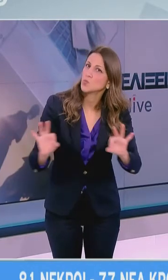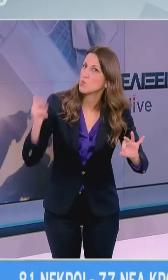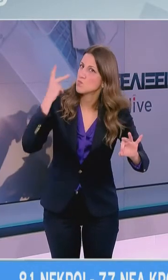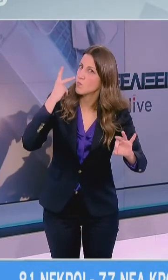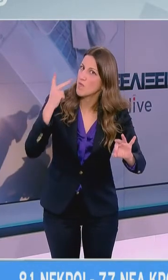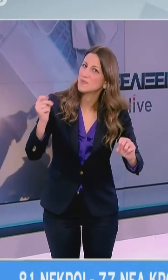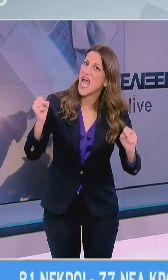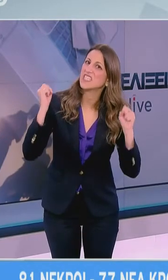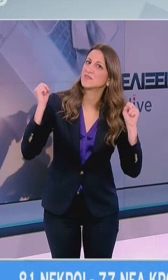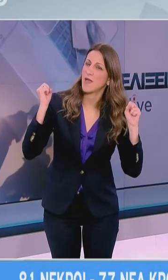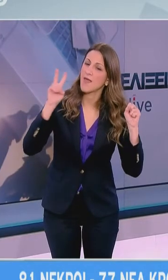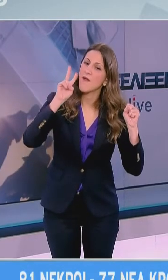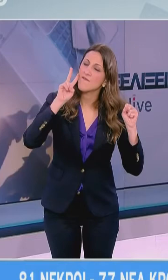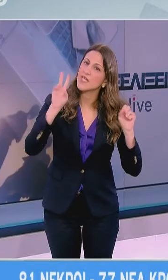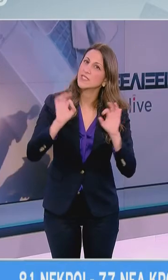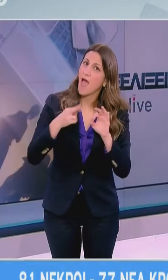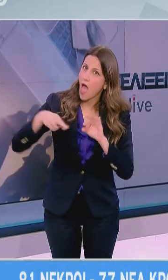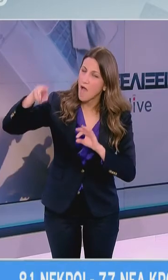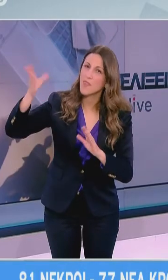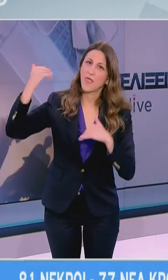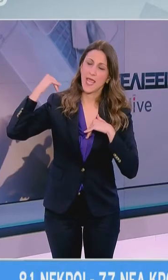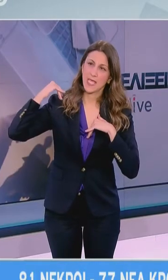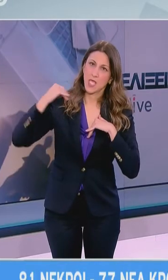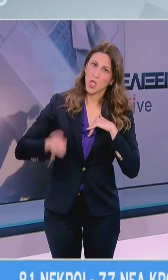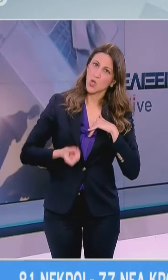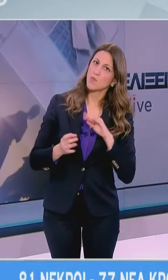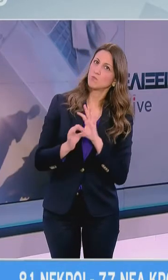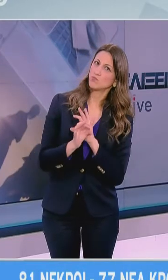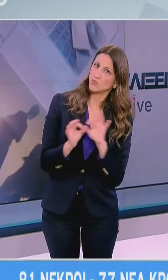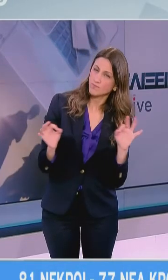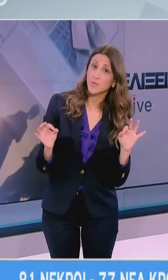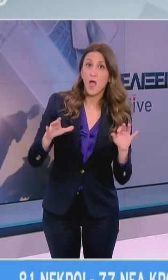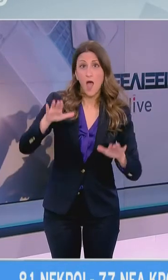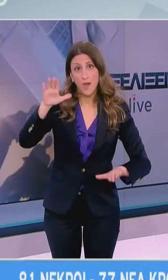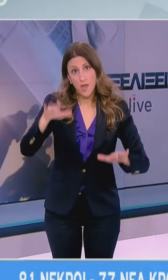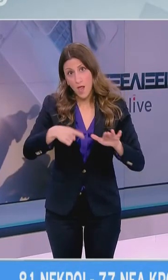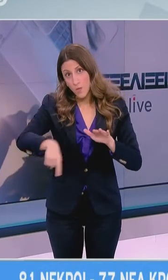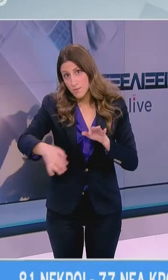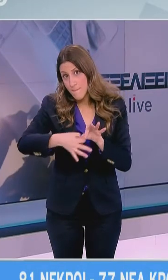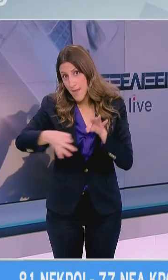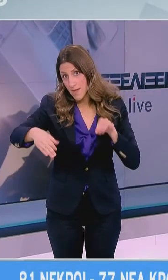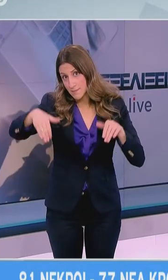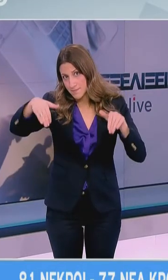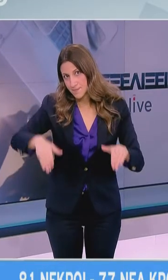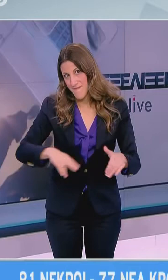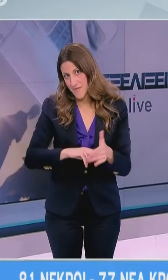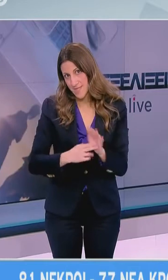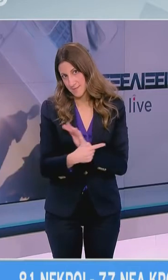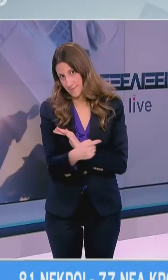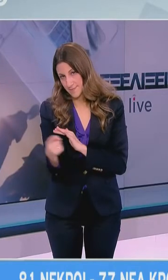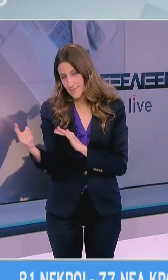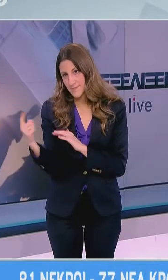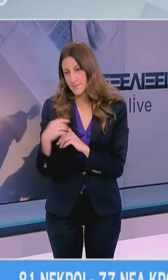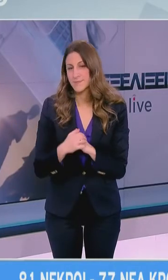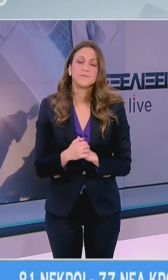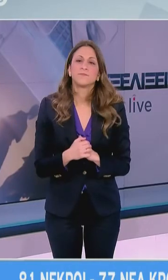Δείχνουν ότι έχει επιπεδωθεί η καμπύλη και δεν θα κάνει μια απότομη κορύφωση, αλλά αυτό εξαρτάται από τον σεβασμό που δείχνουμε όλοι στα μέτρα. Θεωρώ λοιπόν